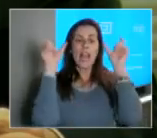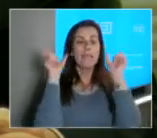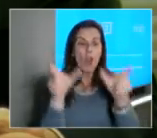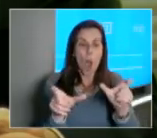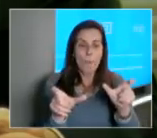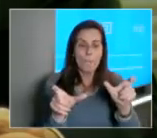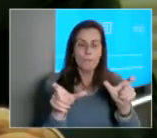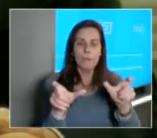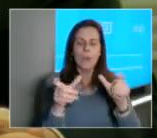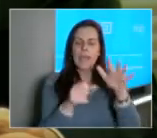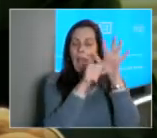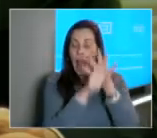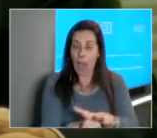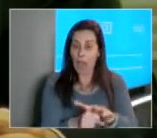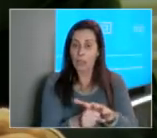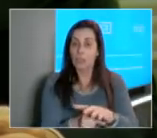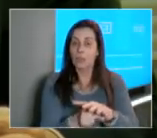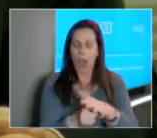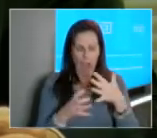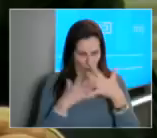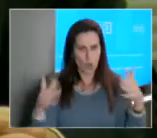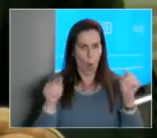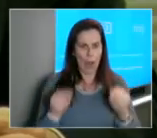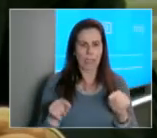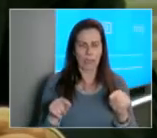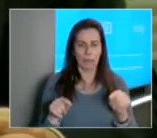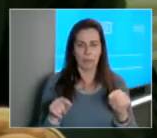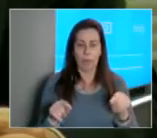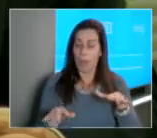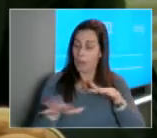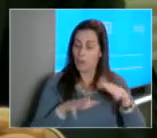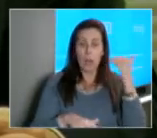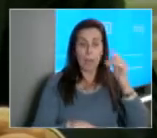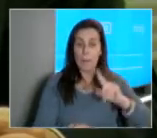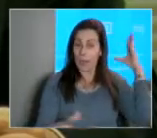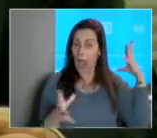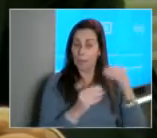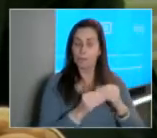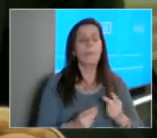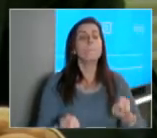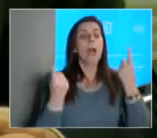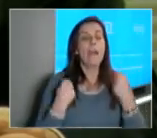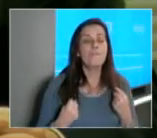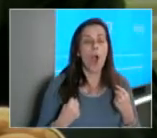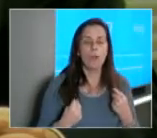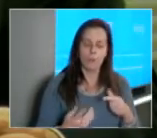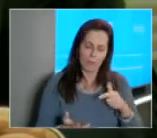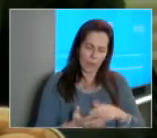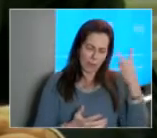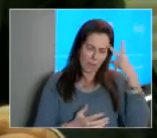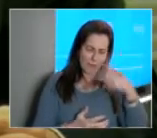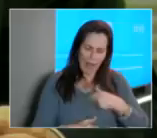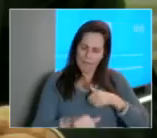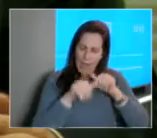היכולת שלי לבלום את הלחץ המסיבי הזה מממשלים אמריקנים, נבע קודם כל משליחות פנימית